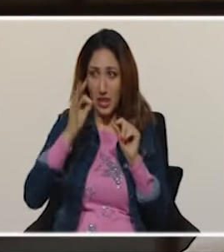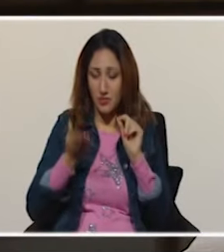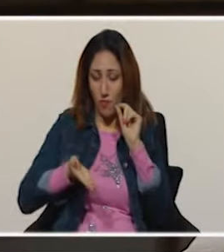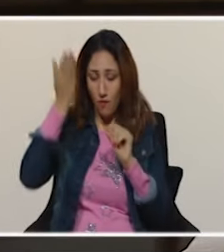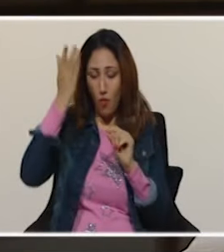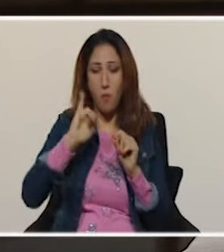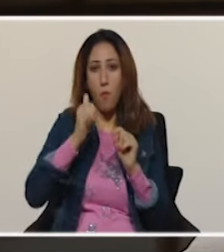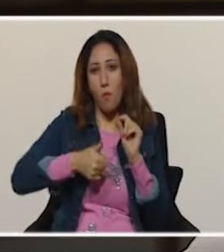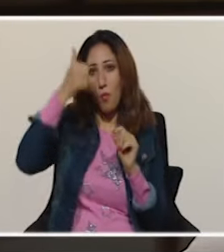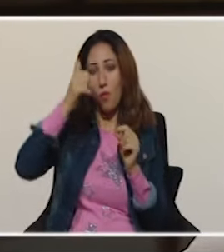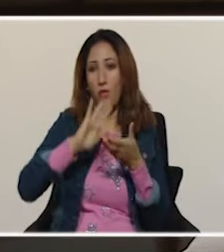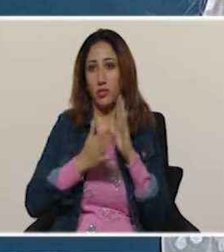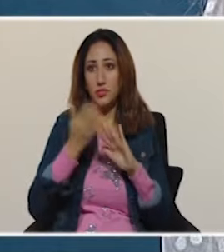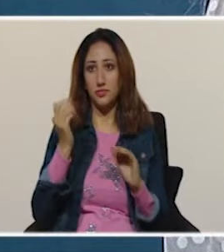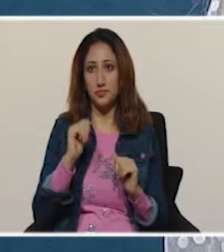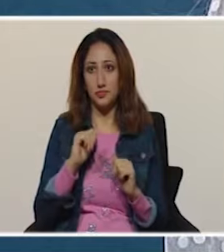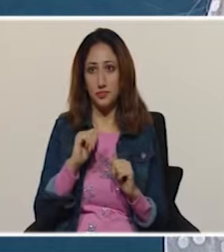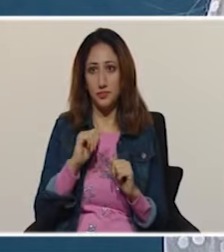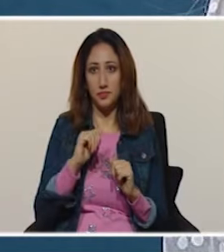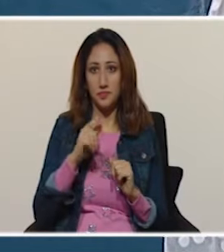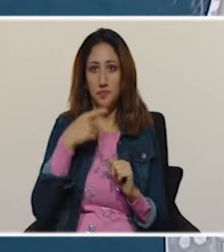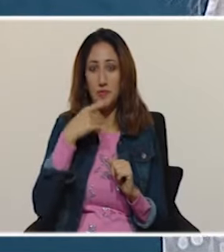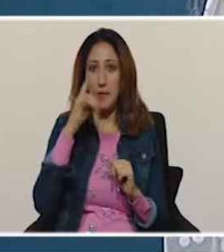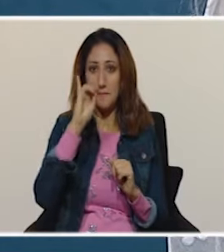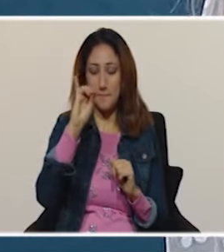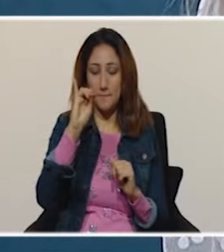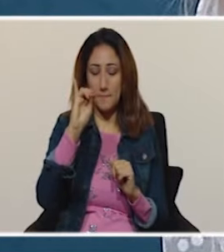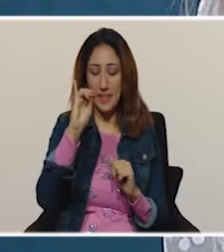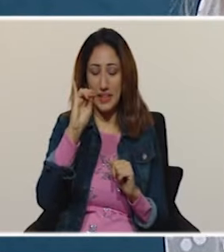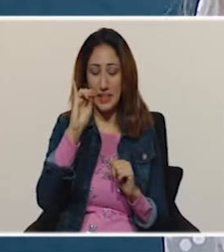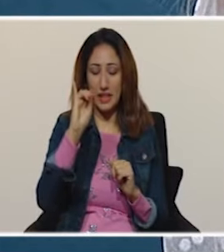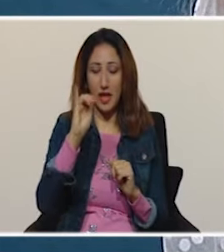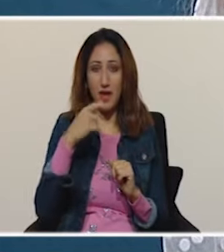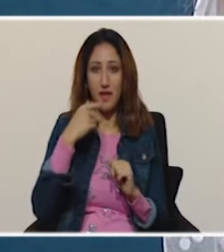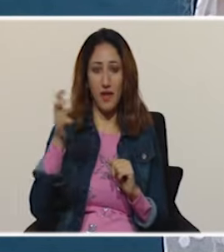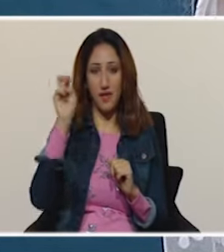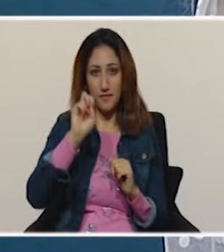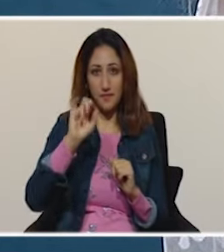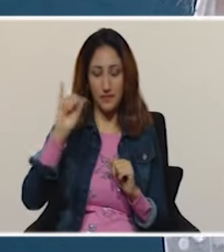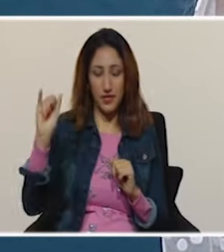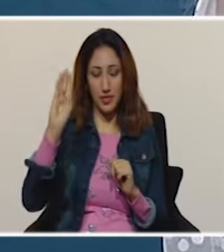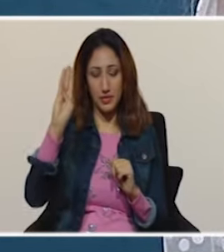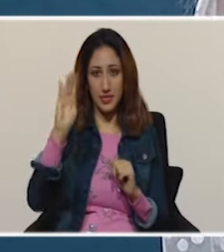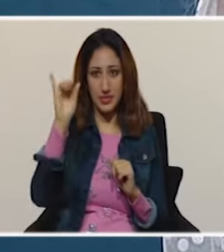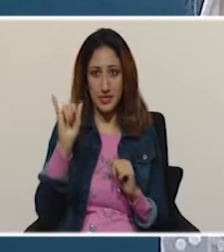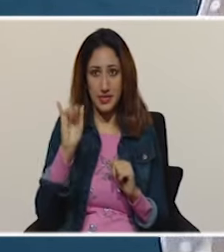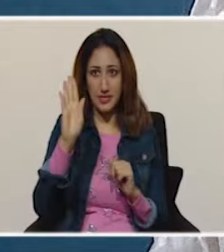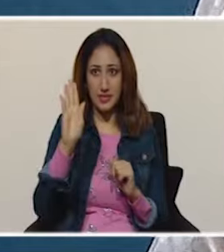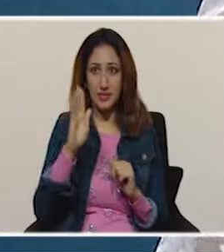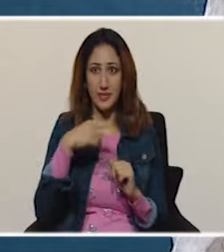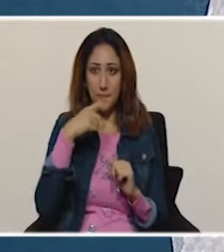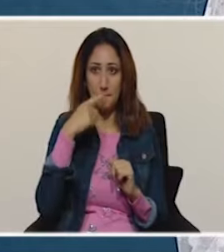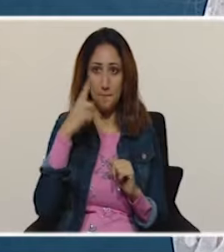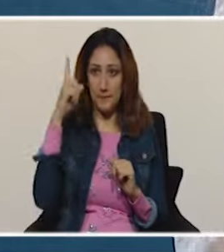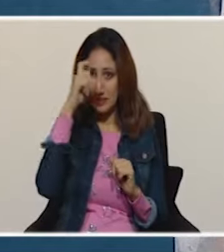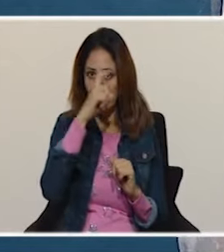الماده اللي كنت تترقبي منها فيزيكس واول اول اول كور اول كور يعني اول حصه اجى